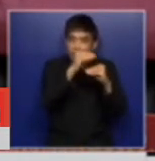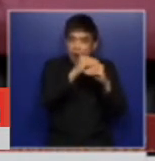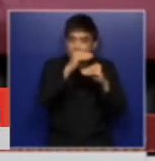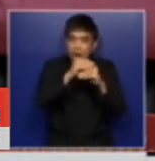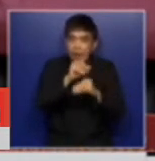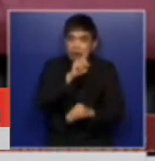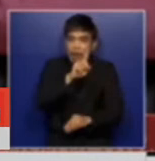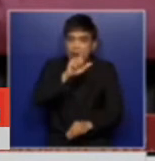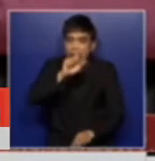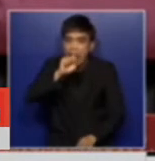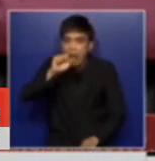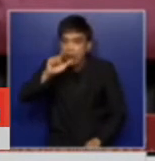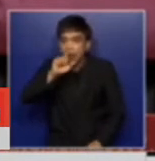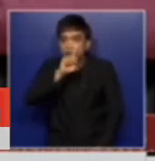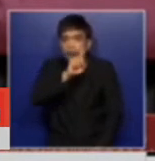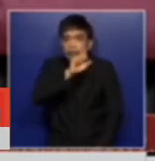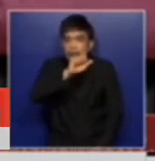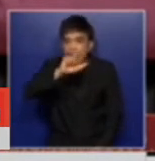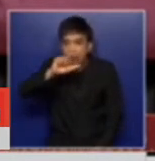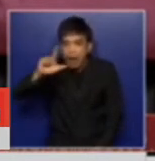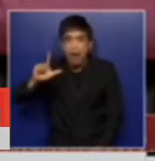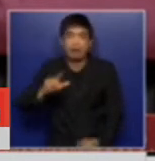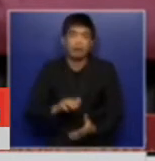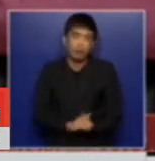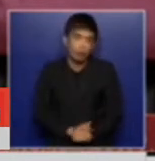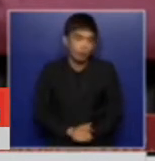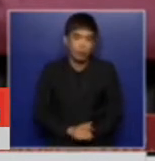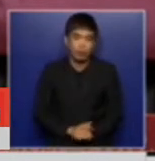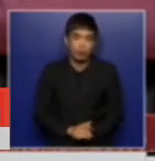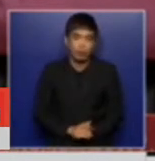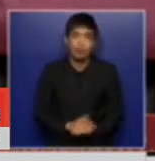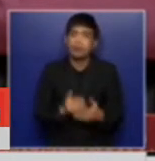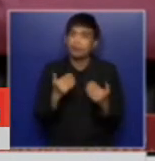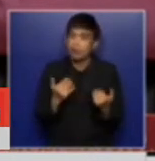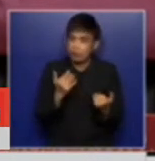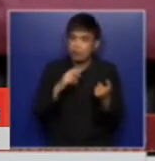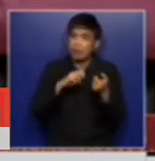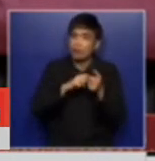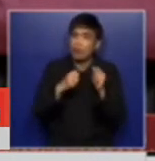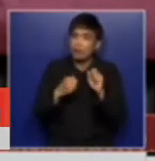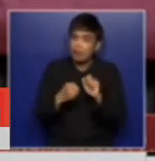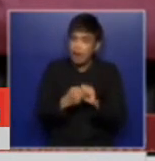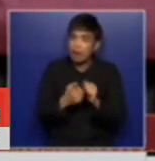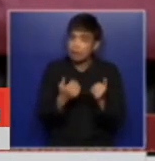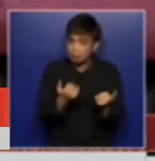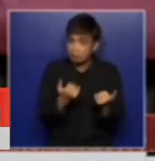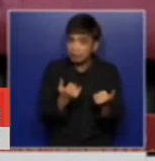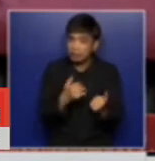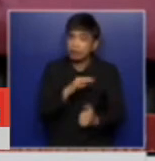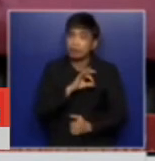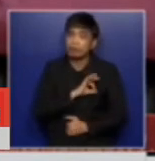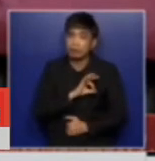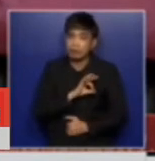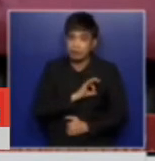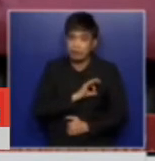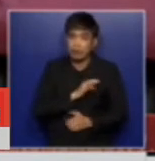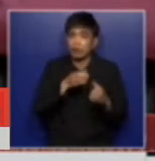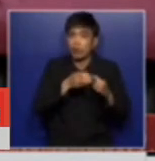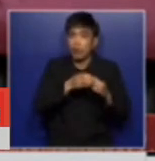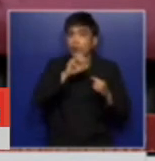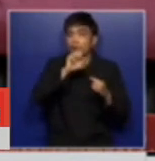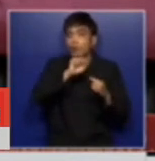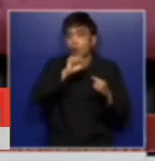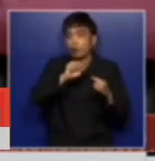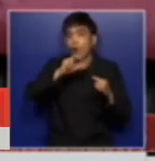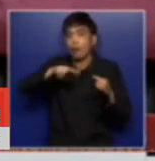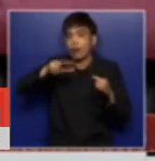ราบไหมครับเพราะฉะนั้นในเรื่องลักษณะแบบนี้นะครับสมาชิกท่านส.ส.จากพรรคเพื่อไทยของผมเนี่ยนะครับ